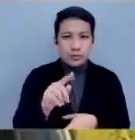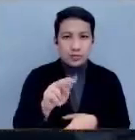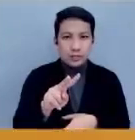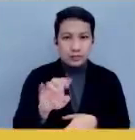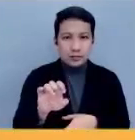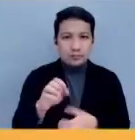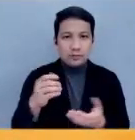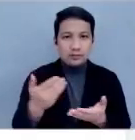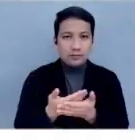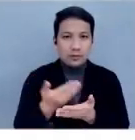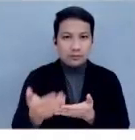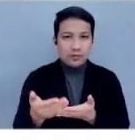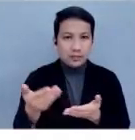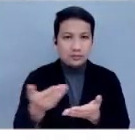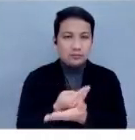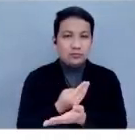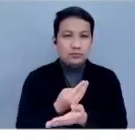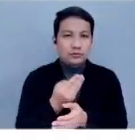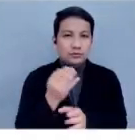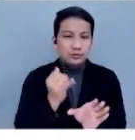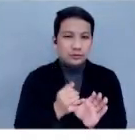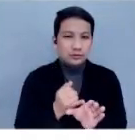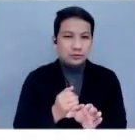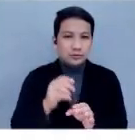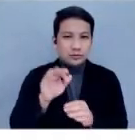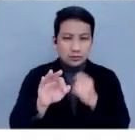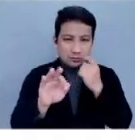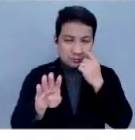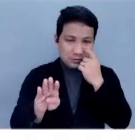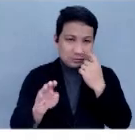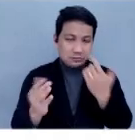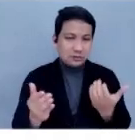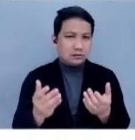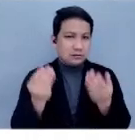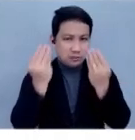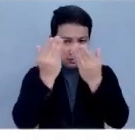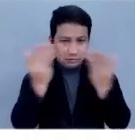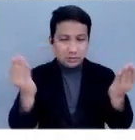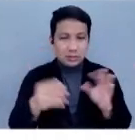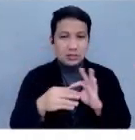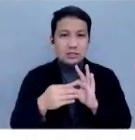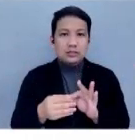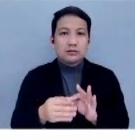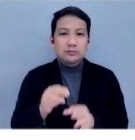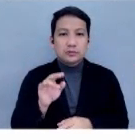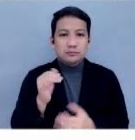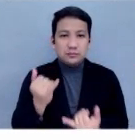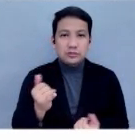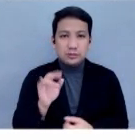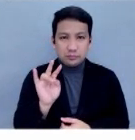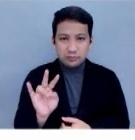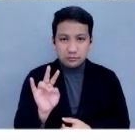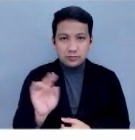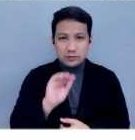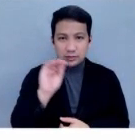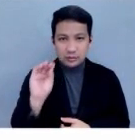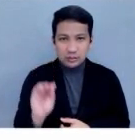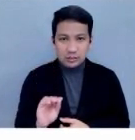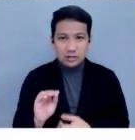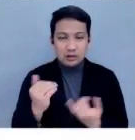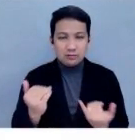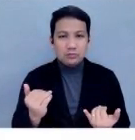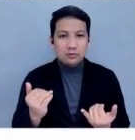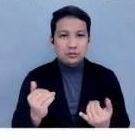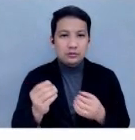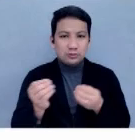jeep. Sa kanyang Facebook post, sinabi ni Pangulong Bongbong Marcos na sa ngayon ay nasa 70% na ng operators